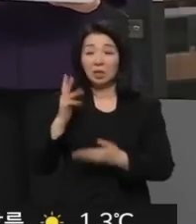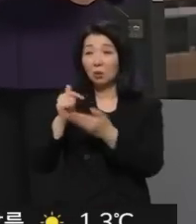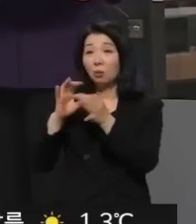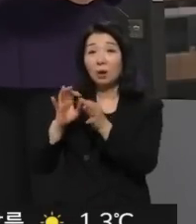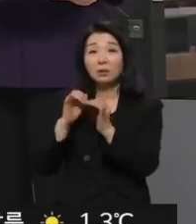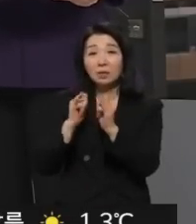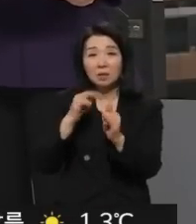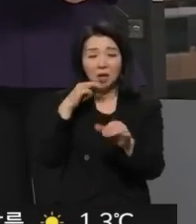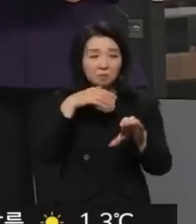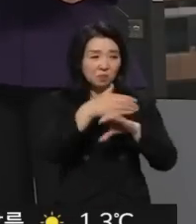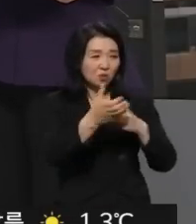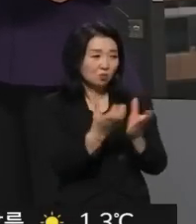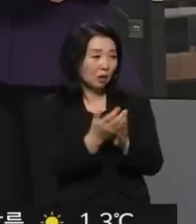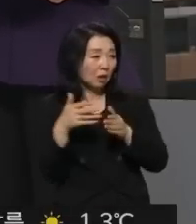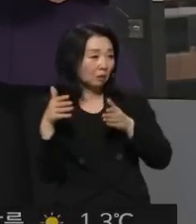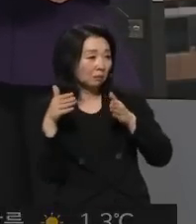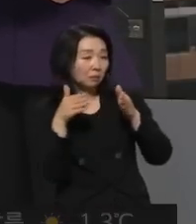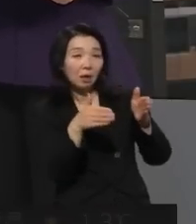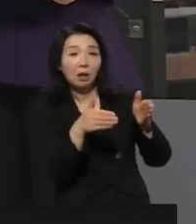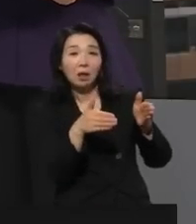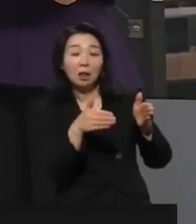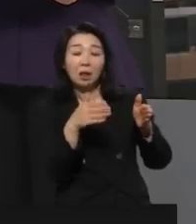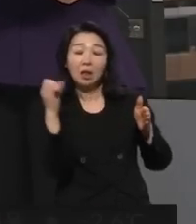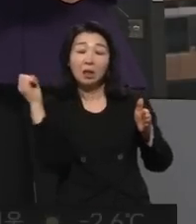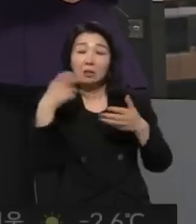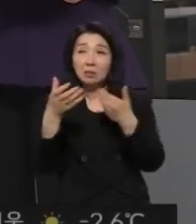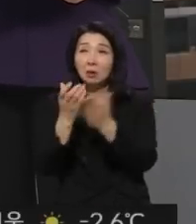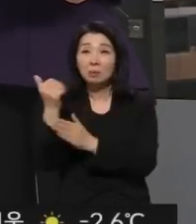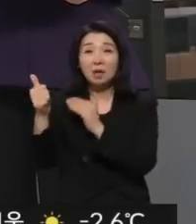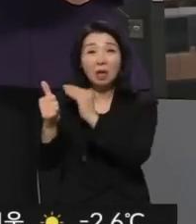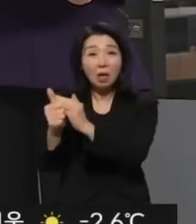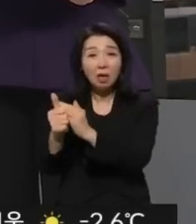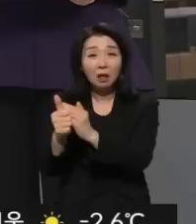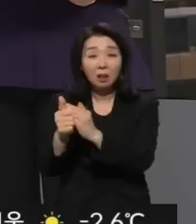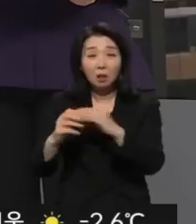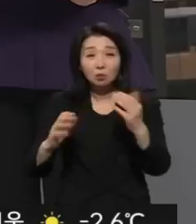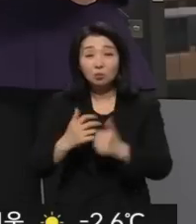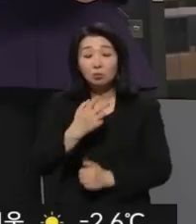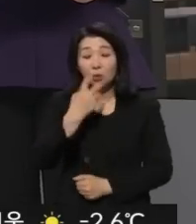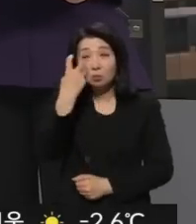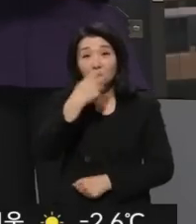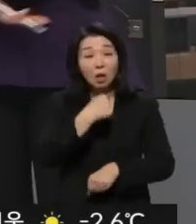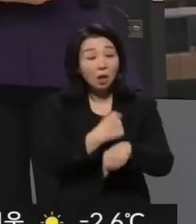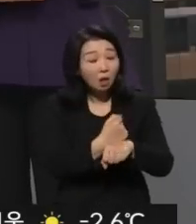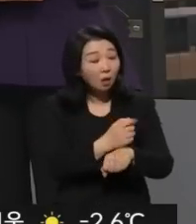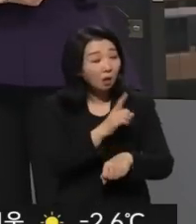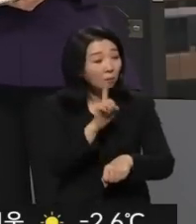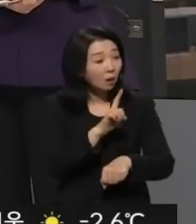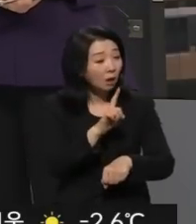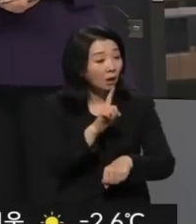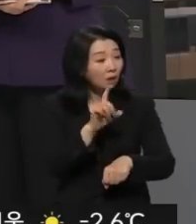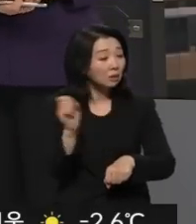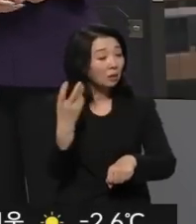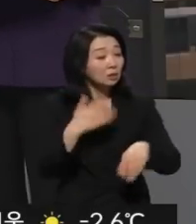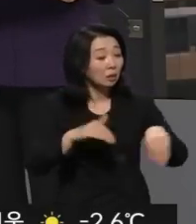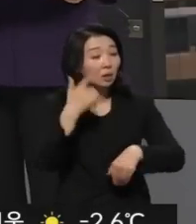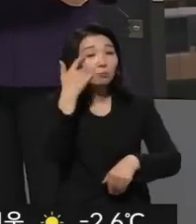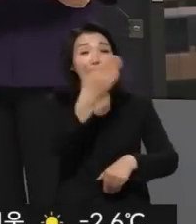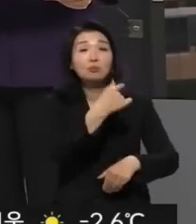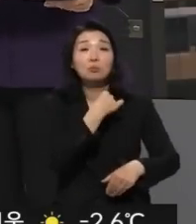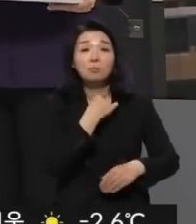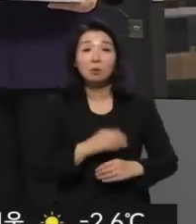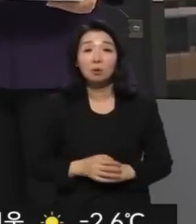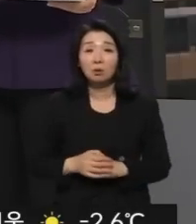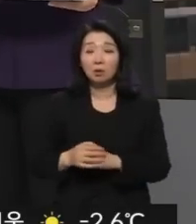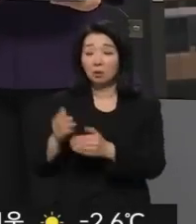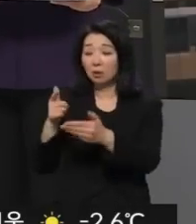관계자는 민주당을 향해서 장관을 갑자기 해임하면 국정조사를 할 의사가 있는 것인지 되묻고 싶다고 말했습니다.